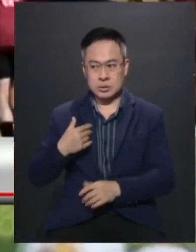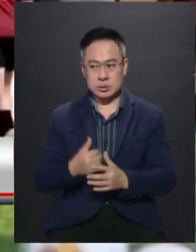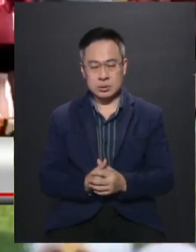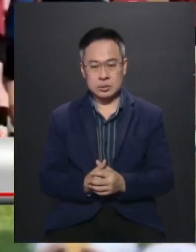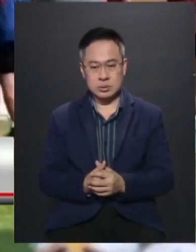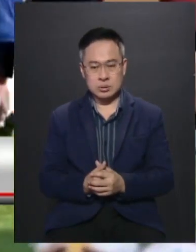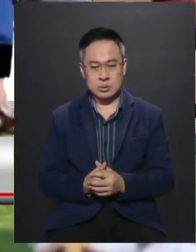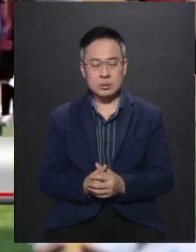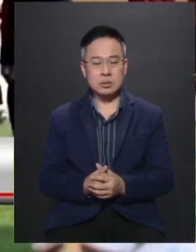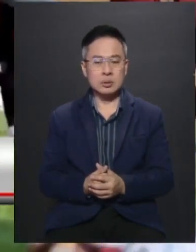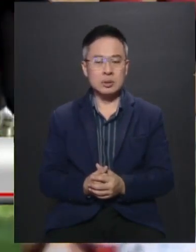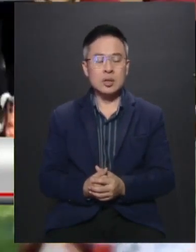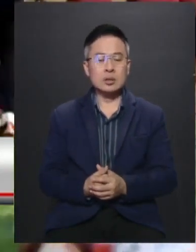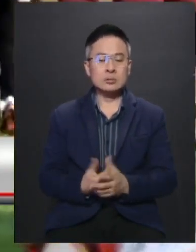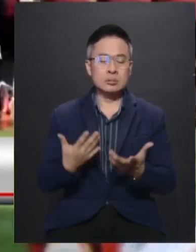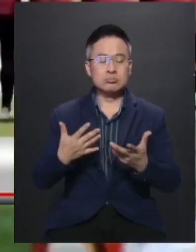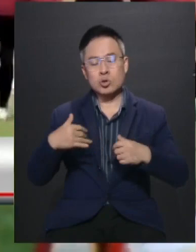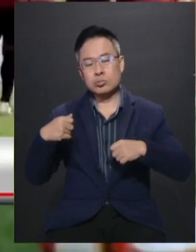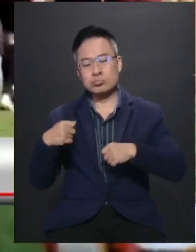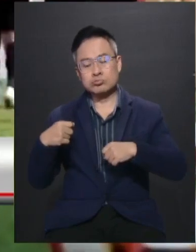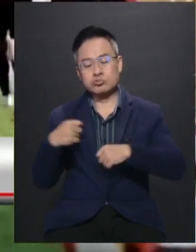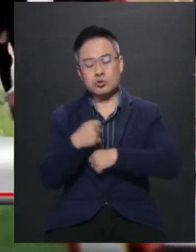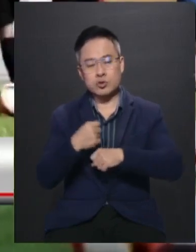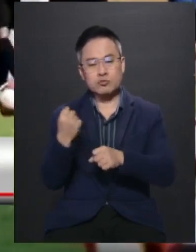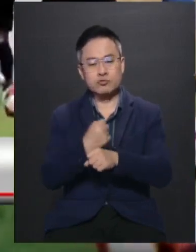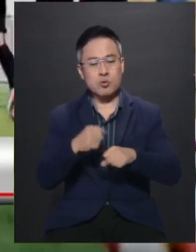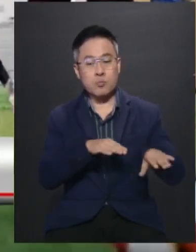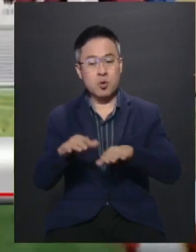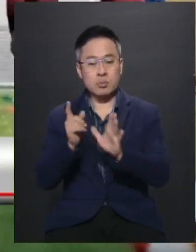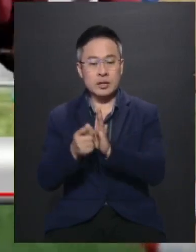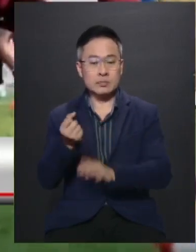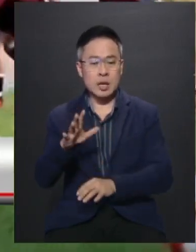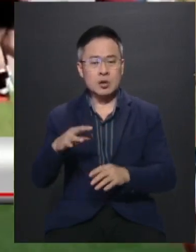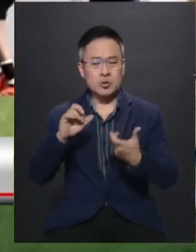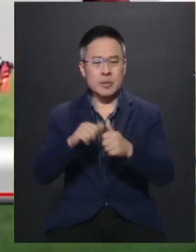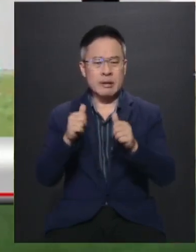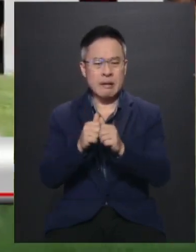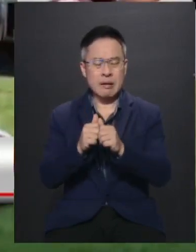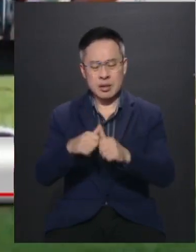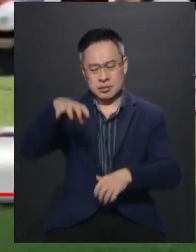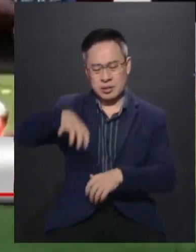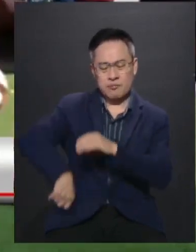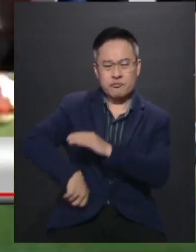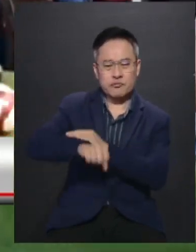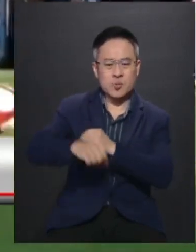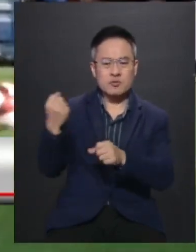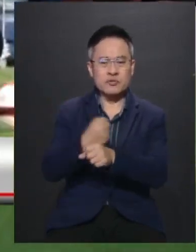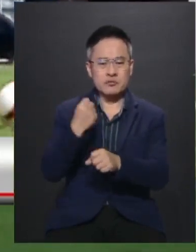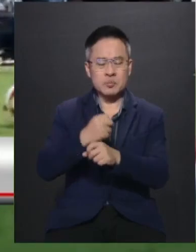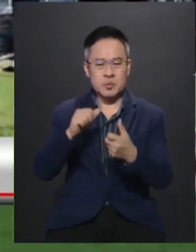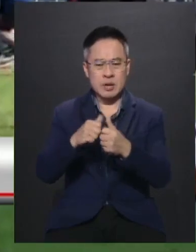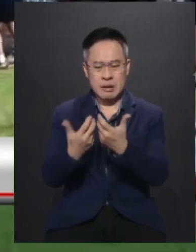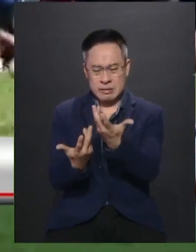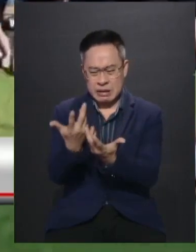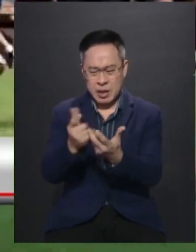อุ่นร่างกายเวลาประมาณ 15:00 นส่วนเรื่องสภาพสนามซ้อมที่เป็นหญ้าใบใหญ่ทำให้นักเตะมีอาการบาดเจ็บ